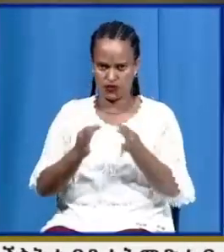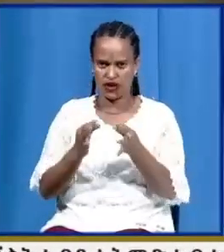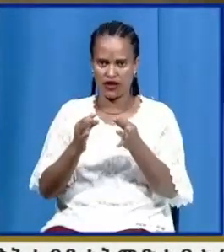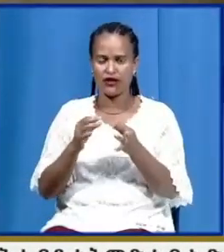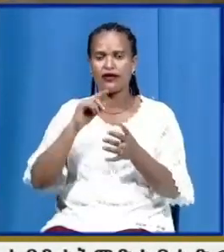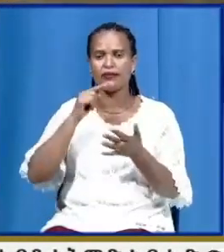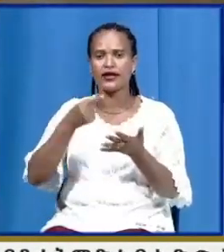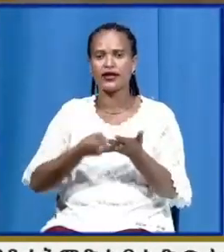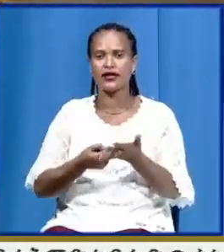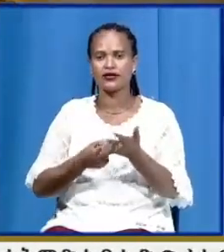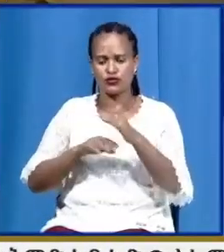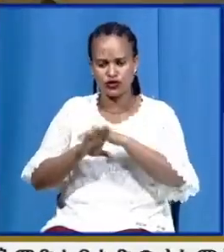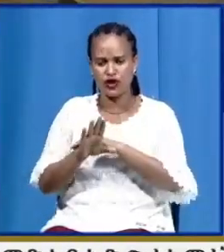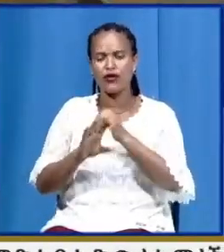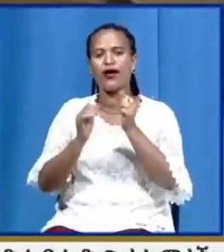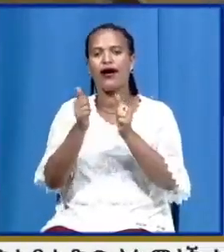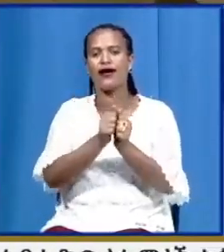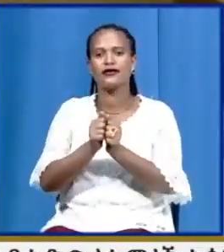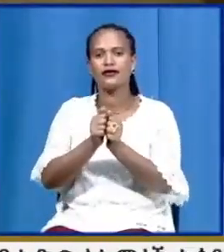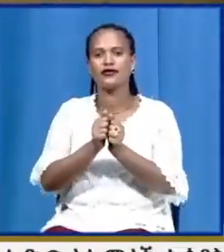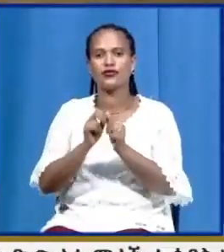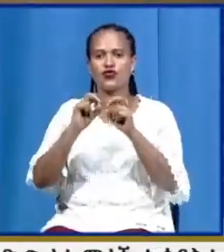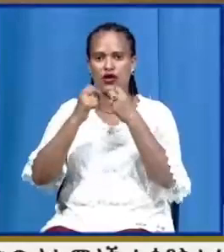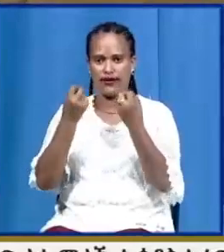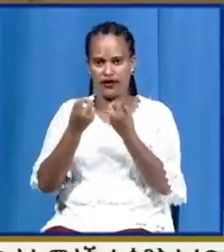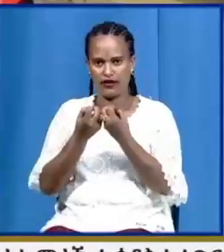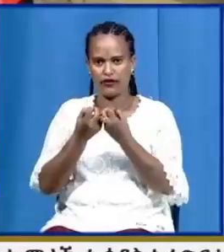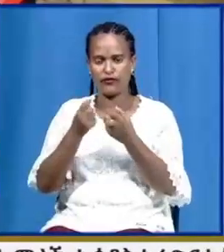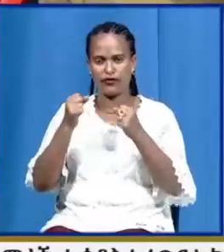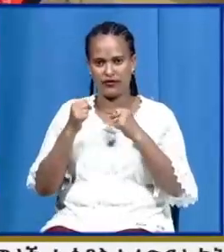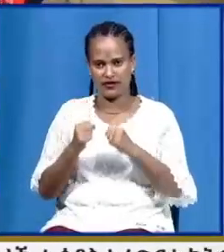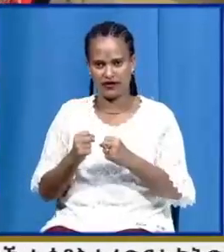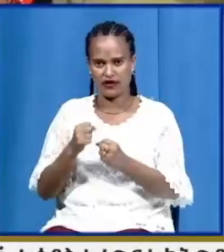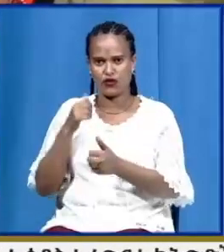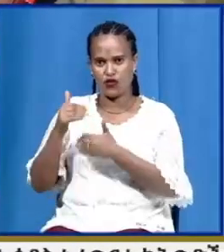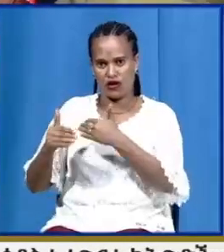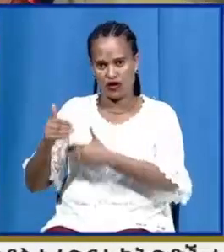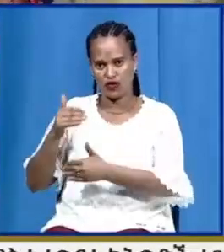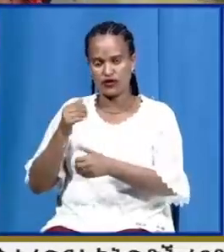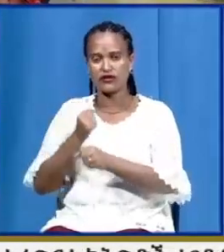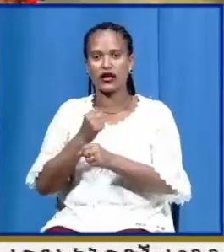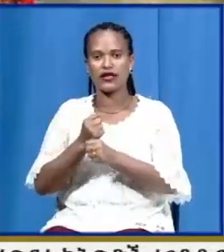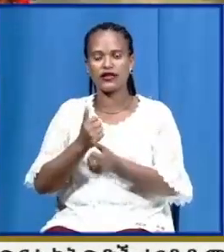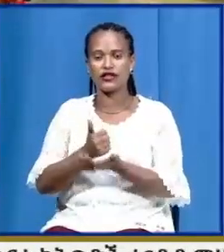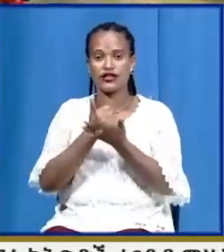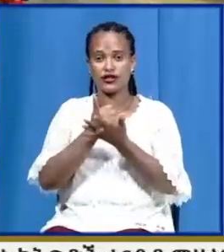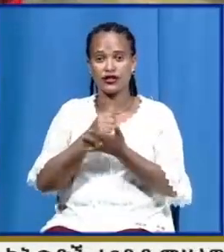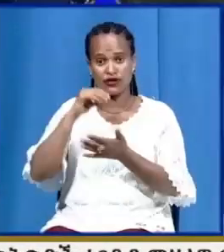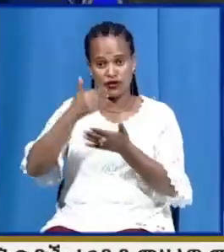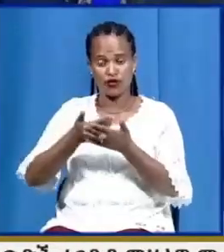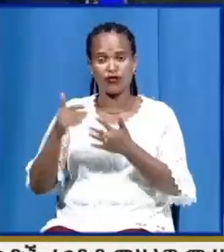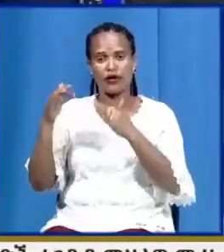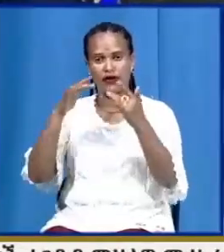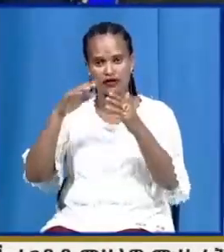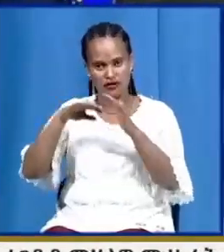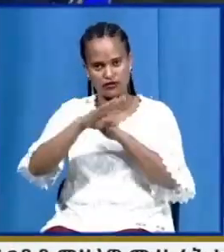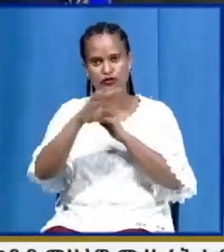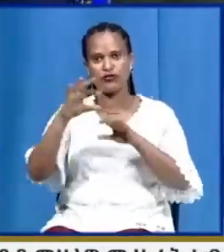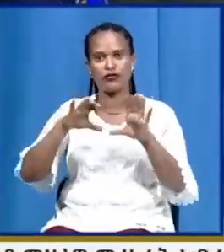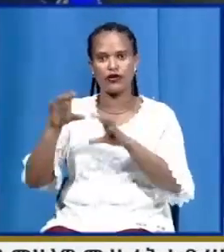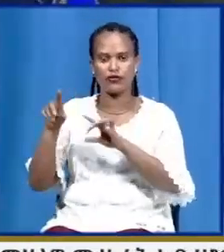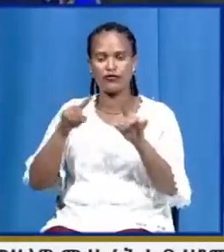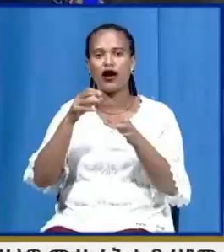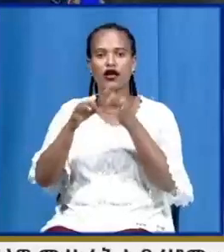ውሳነናን ንምርግጋፅ ውሽጣዊ ሓድነቶምን ውዳበታቶምን ብምጥንኻር ጎና ጎኒ ስራሕቲ ደጀን ደቆም ናብ ቃልሲ ክፅምበሩ ምግባሮም